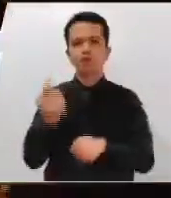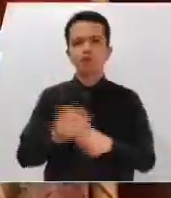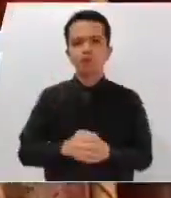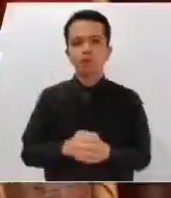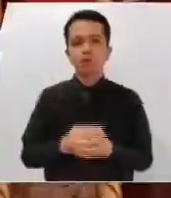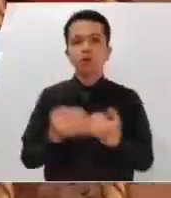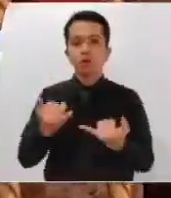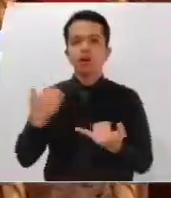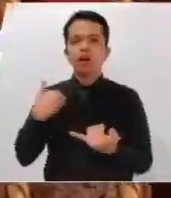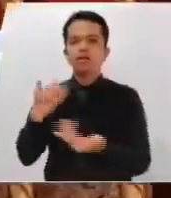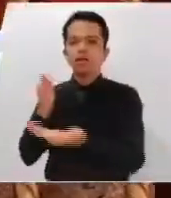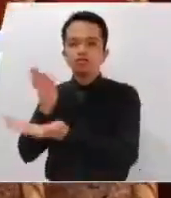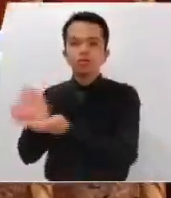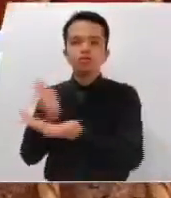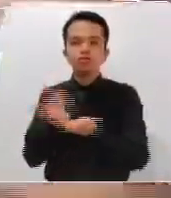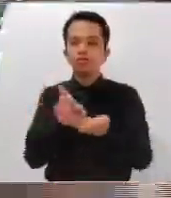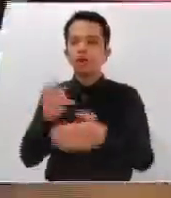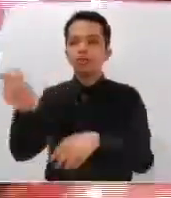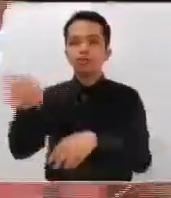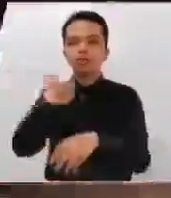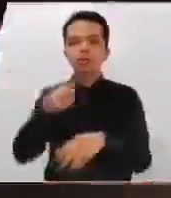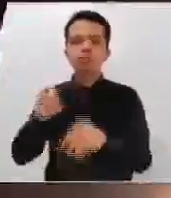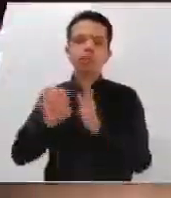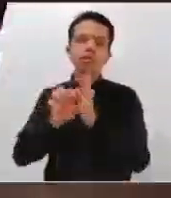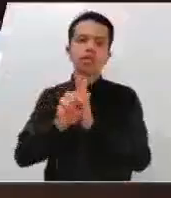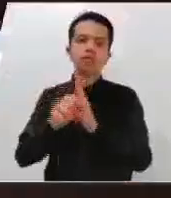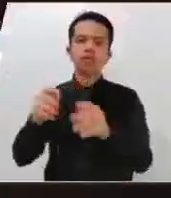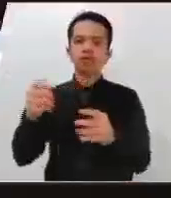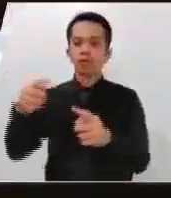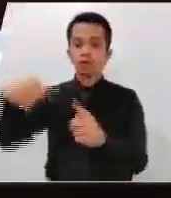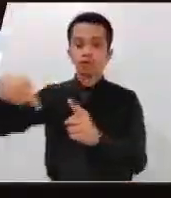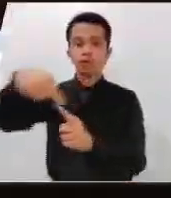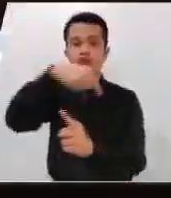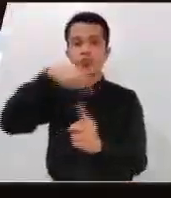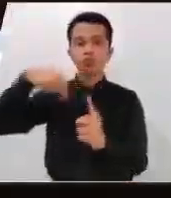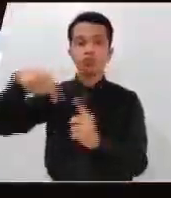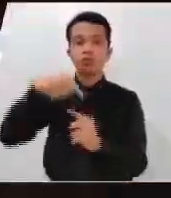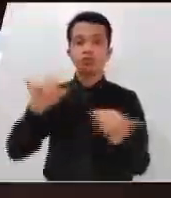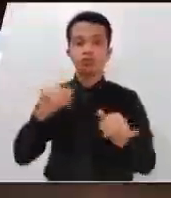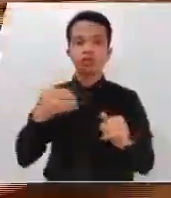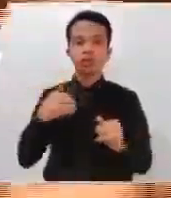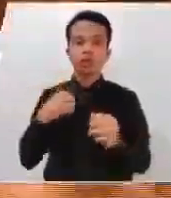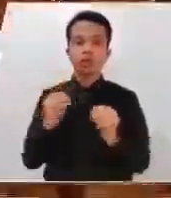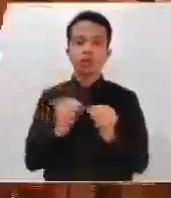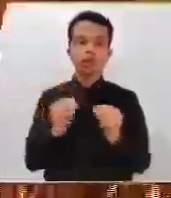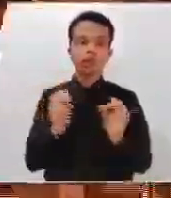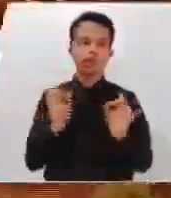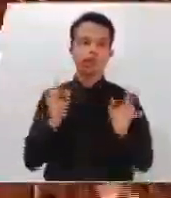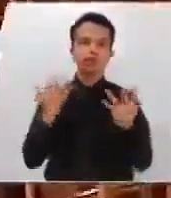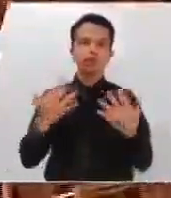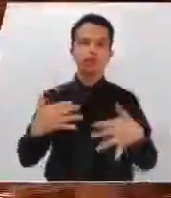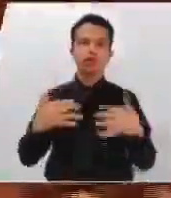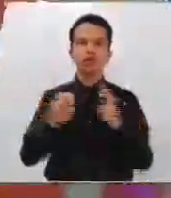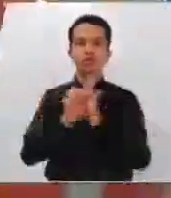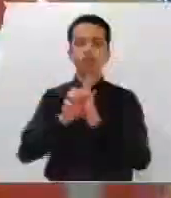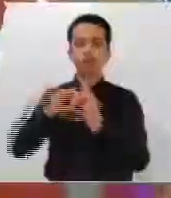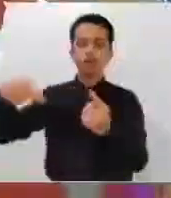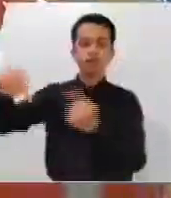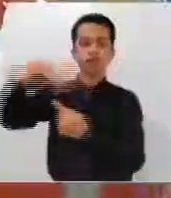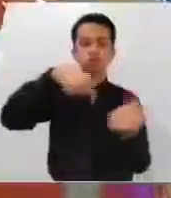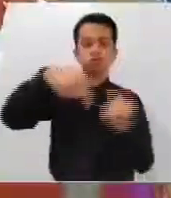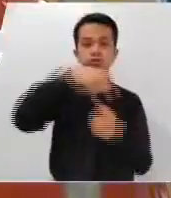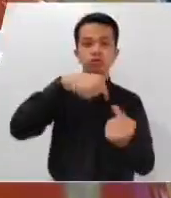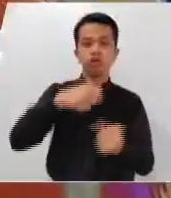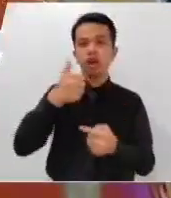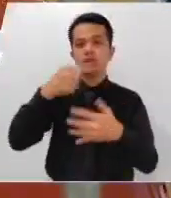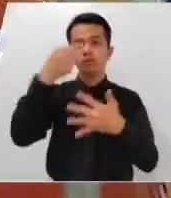ibang pambatang rides tulad ng carousel. Hanggang sa extreme rides tulad ng Star Frisbee at Star Flyer. Ito